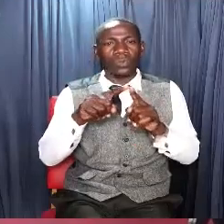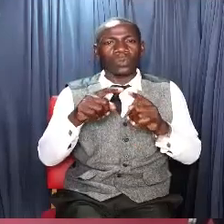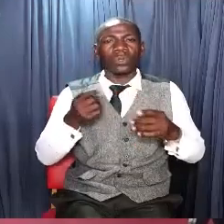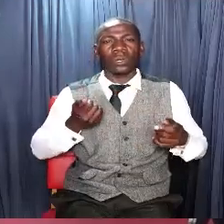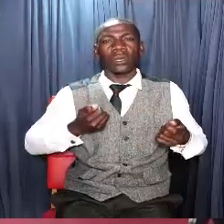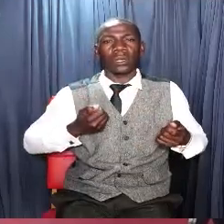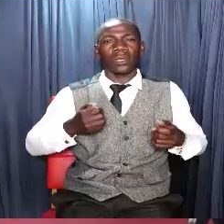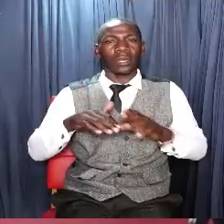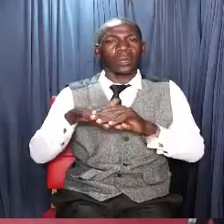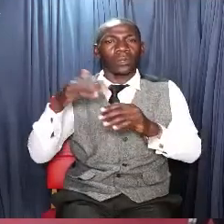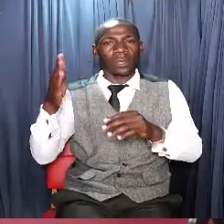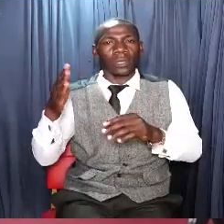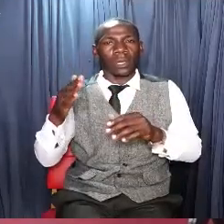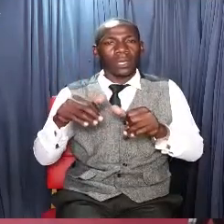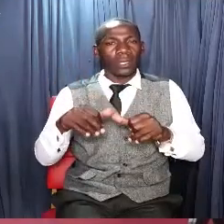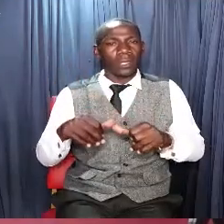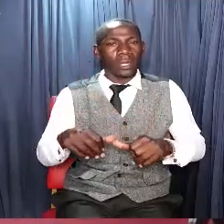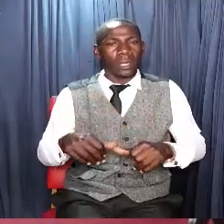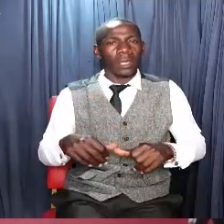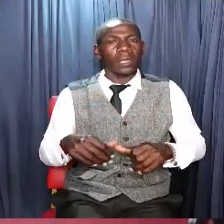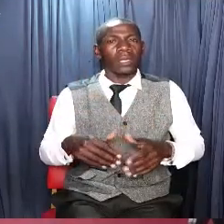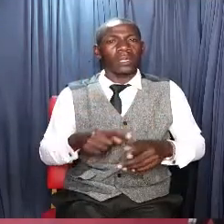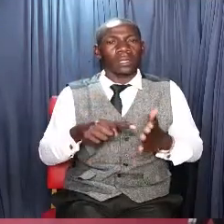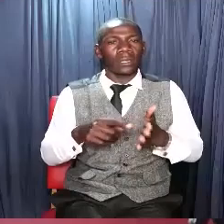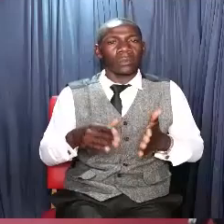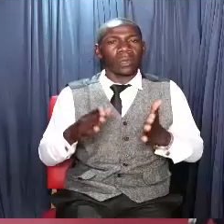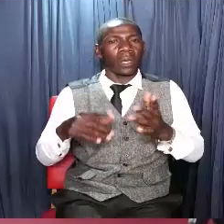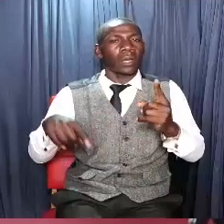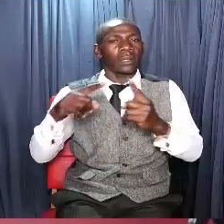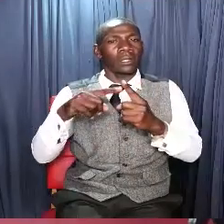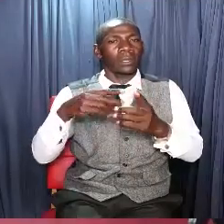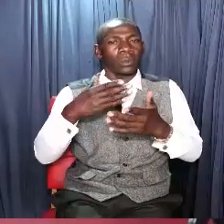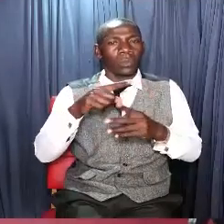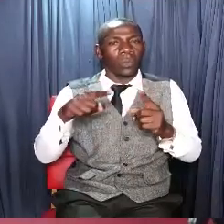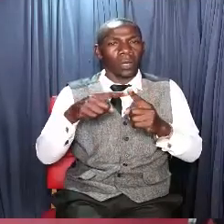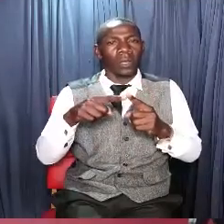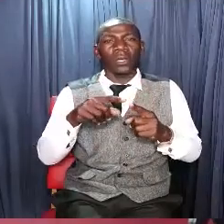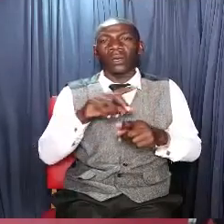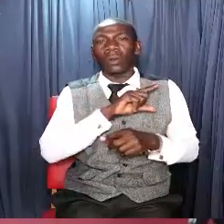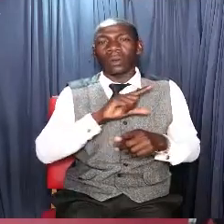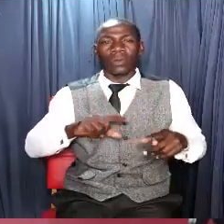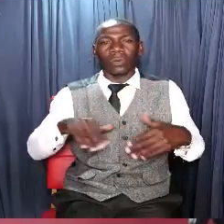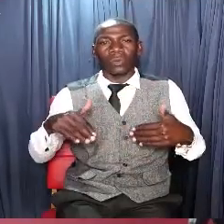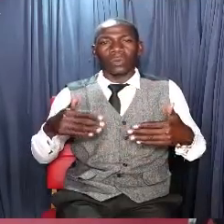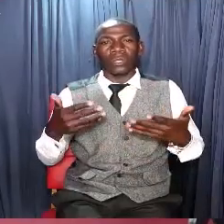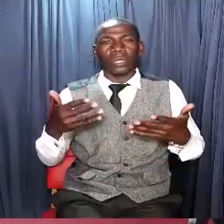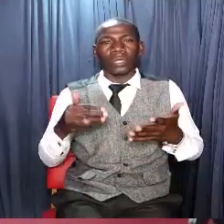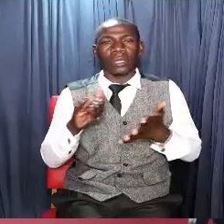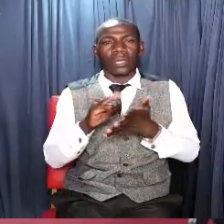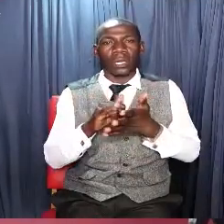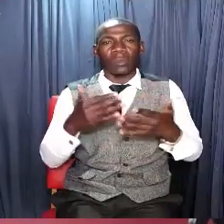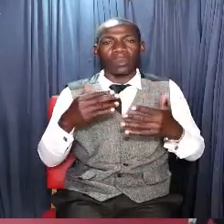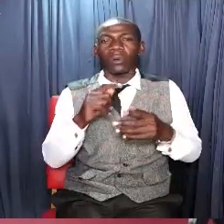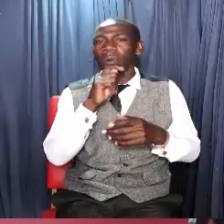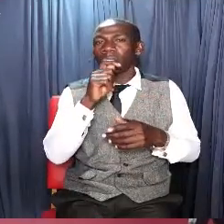to girls. Nitaishi hivi paka lini? For how long will I be doing this? Mbona nafanya maneno ambayo? Why am I doing things? Ndio watu leo wanashuhudia